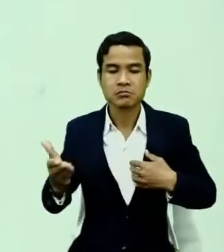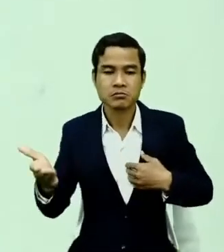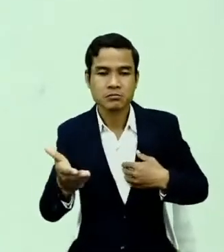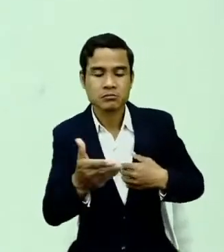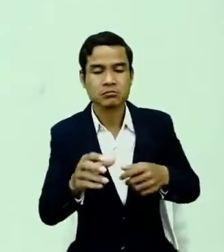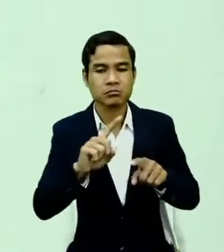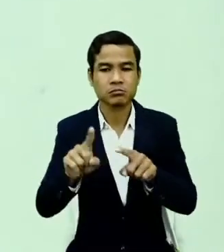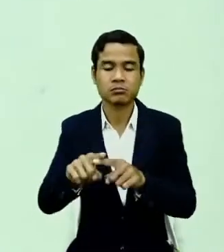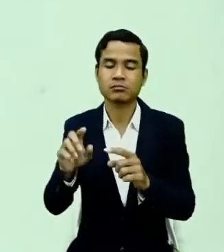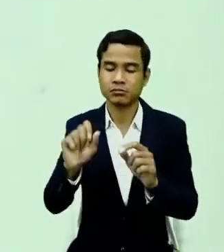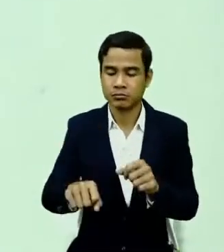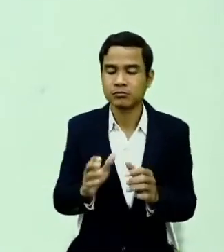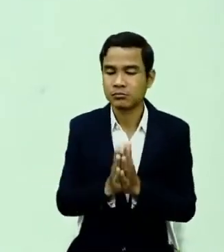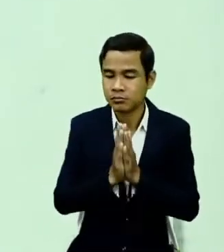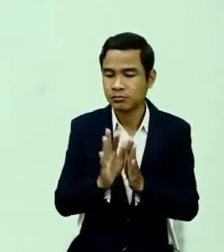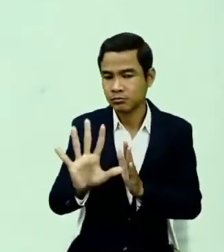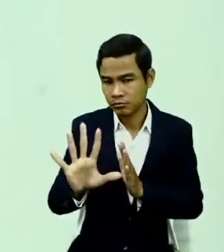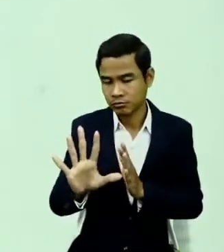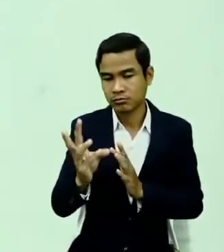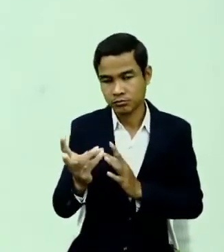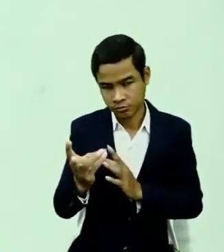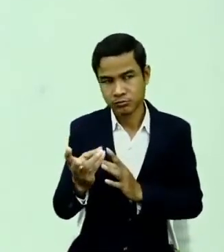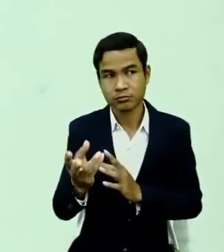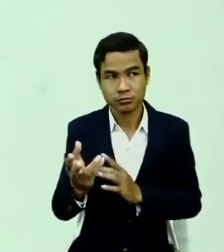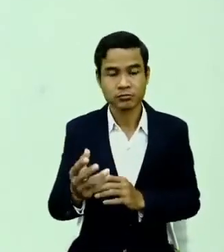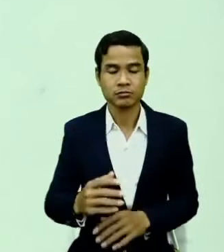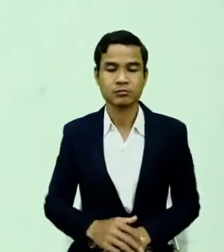នកគ្រូសុំ5យ៉ាងតិច